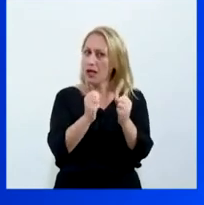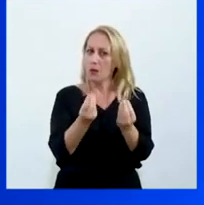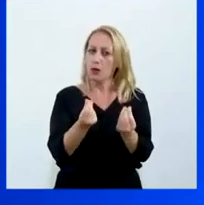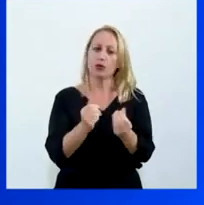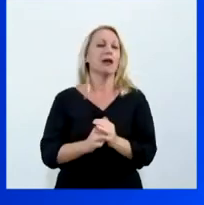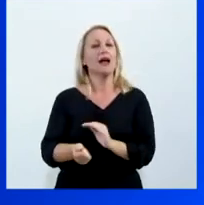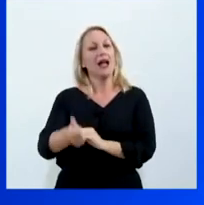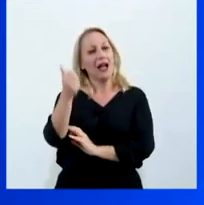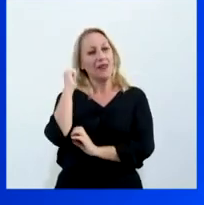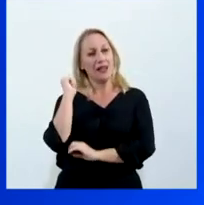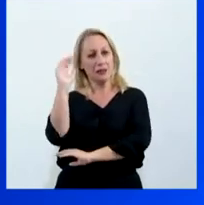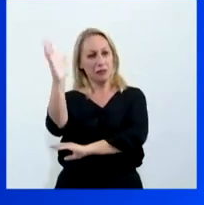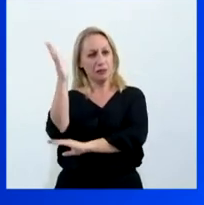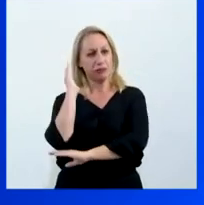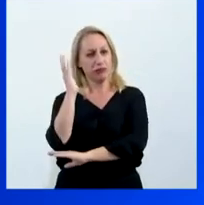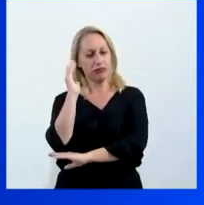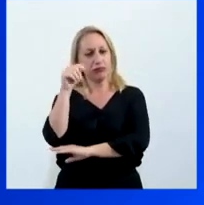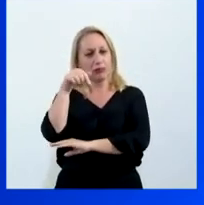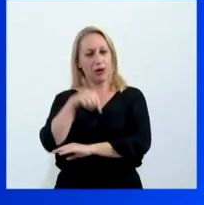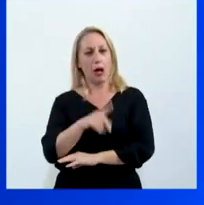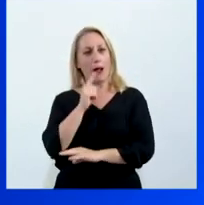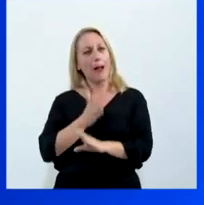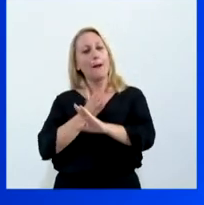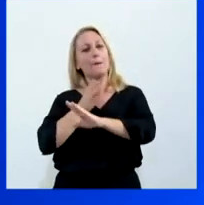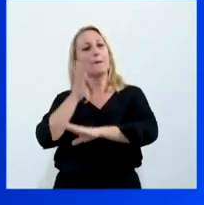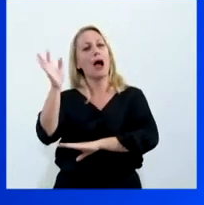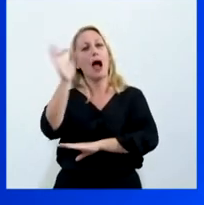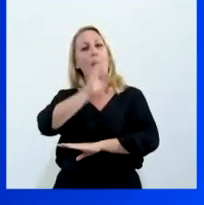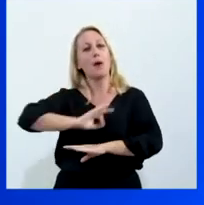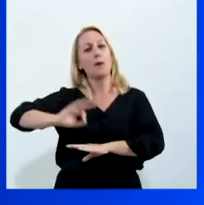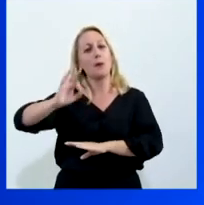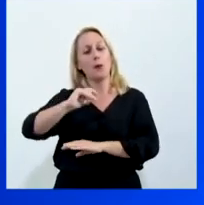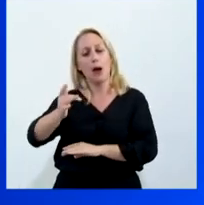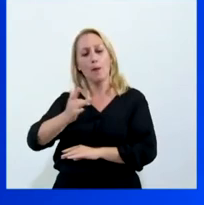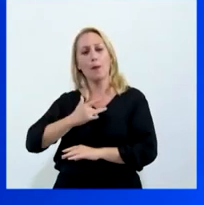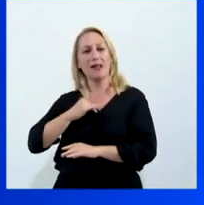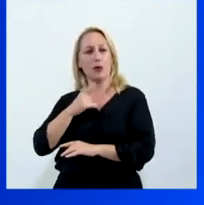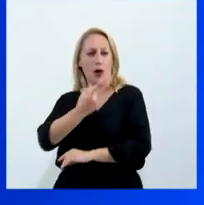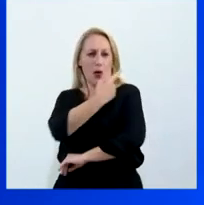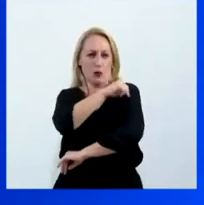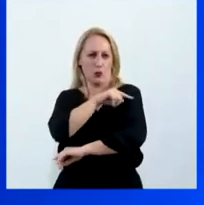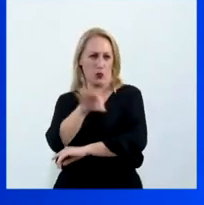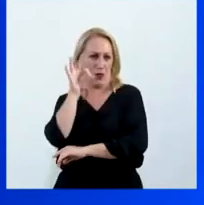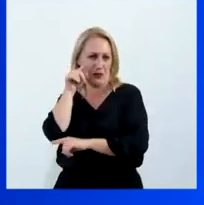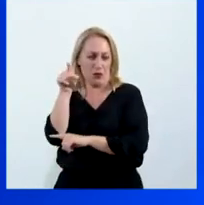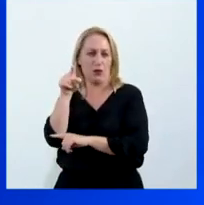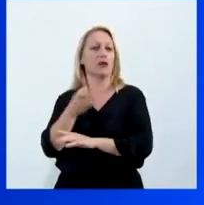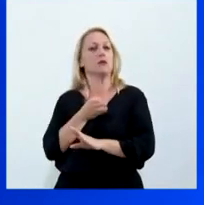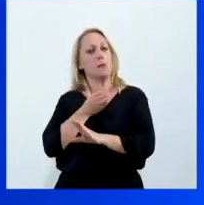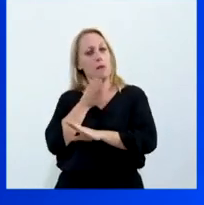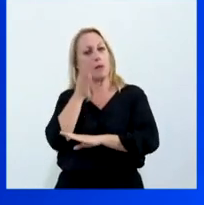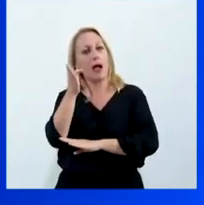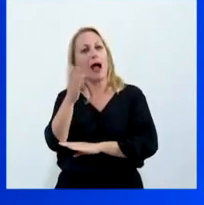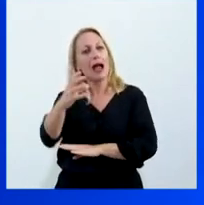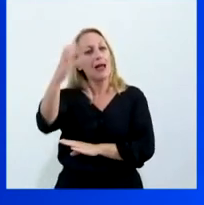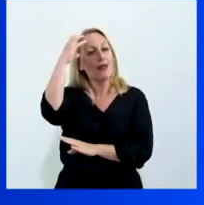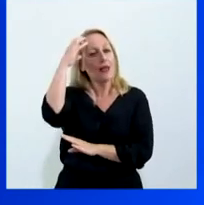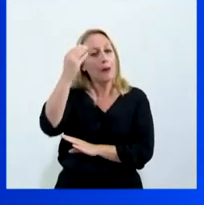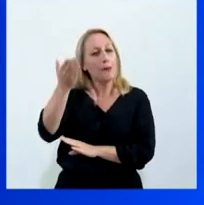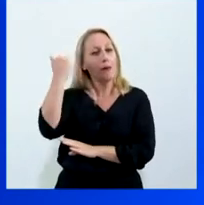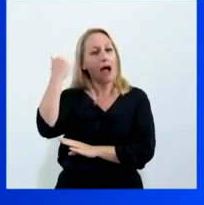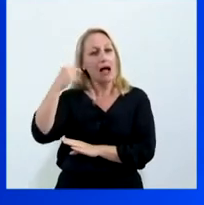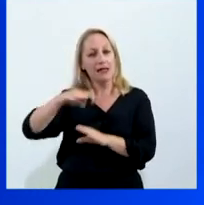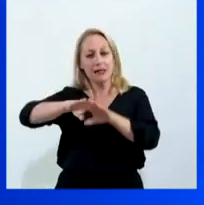στην ομιλία μου, στην επίσκεψη την οποία έκανα χθες στο νοσοκομείο Παπα-Νικολάου, όπου, όπως θυμάστε,